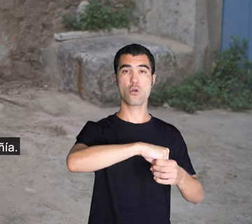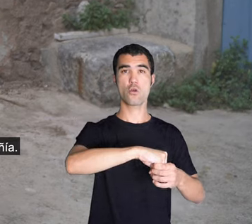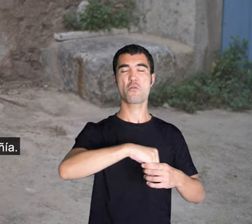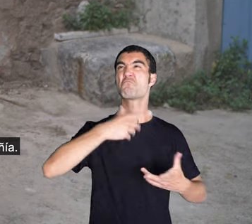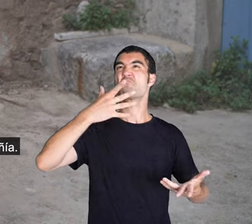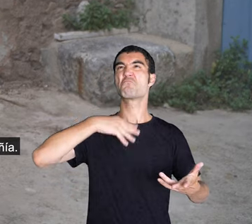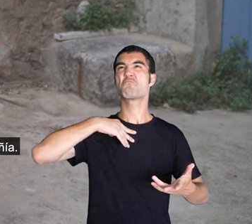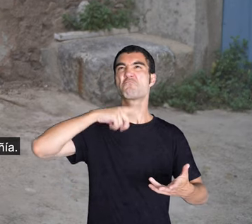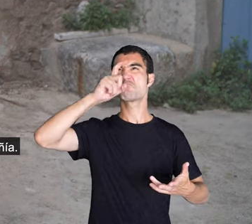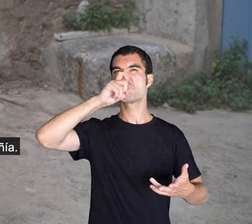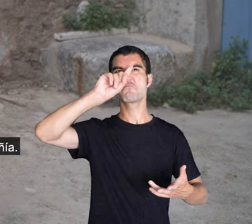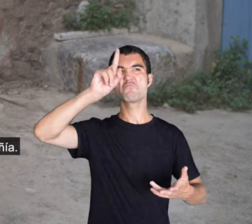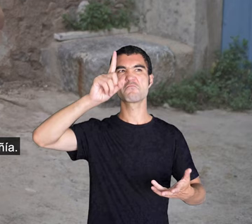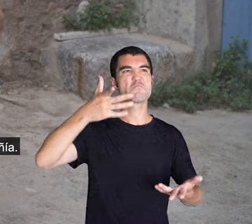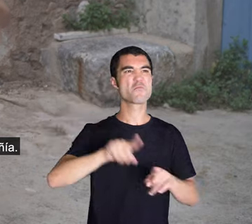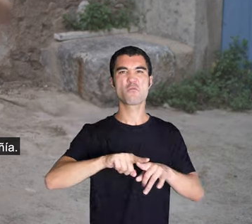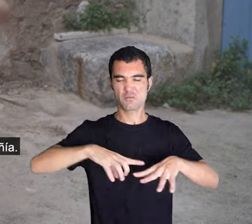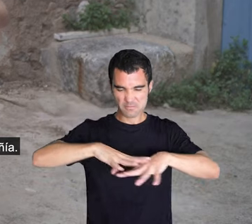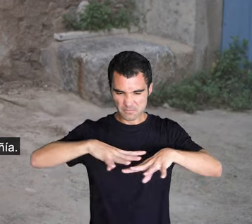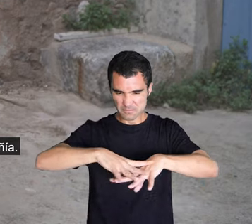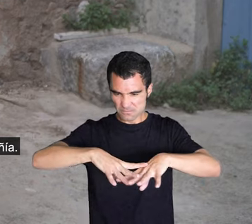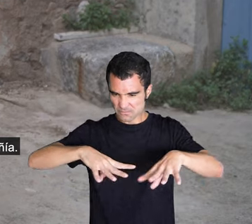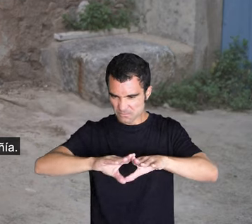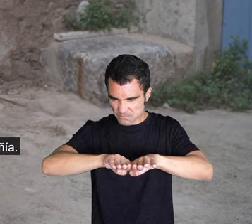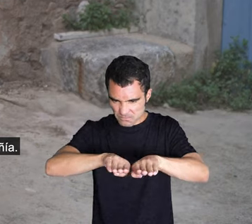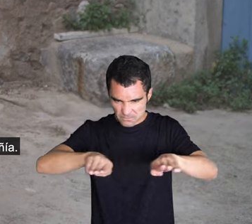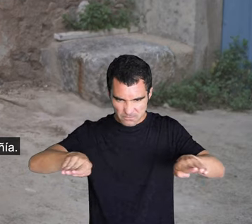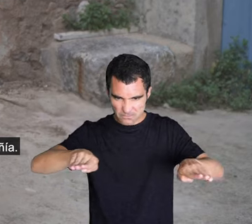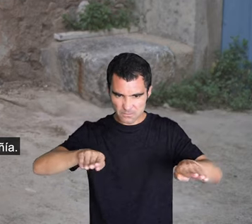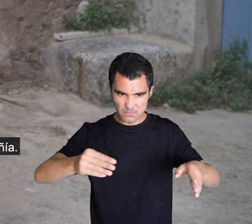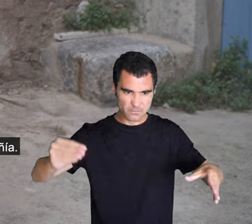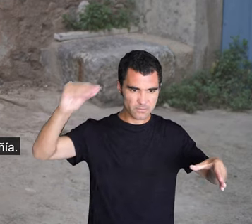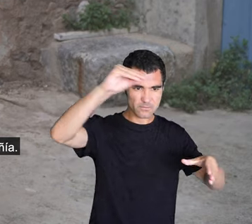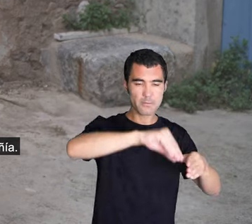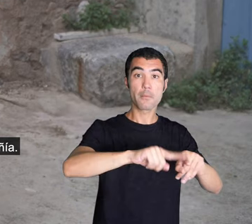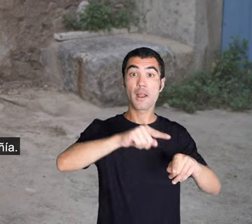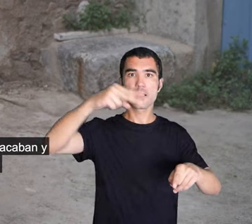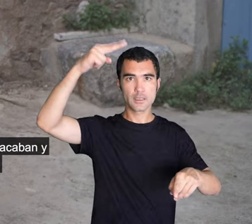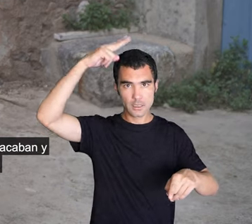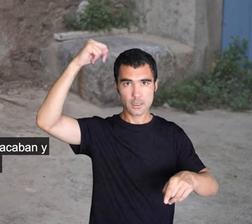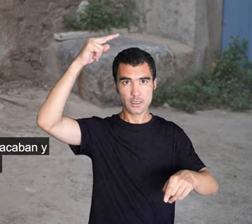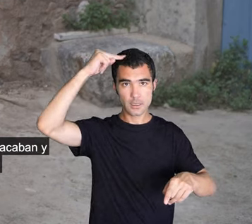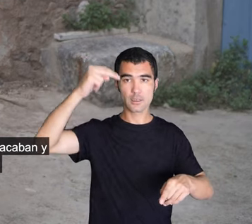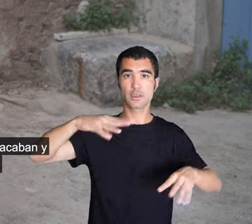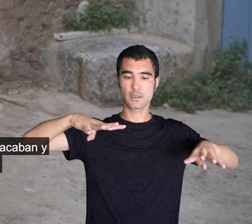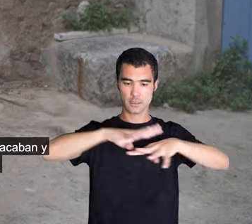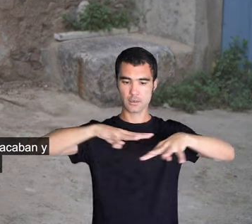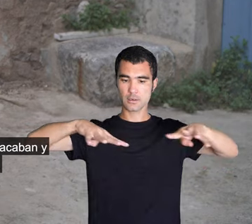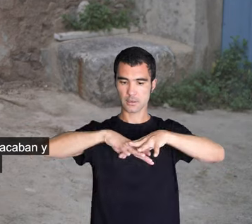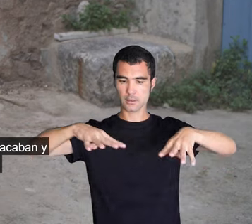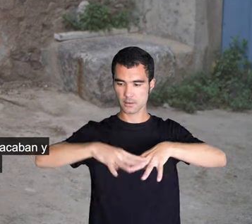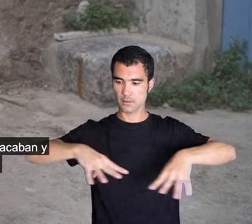no me'n recordo què se diu, com un escàs, Sí. I ho tenia. Era per tinta, tenia. I ell posaven ses xerxes,